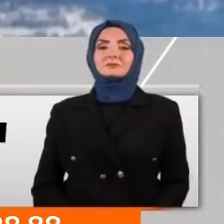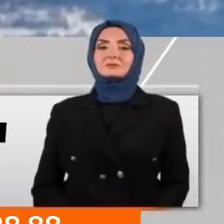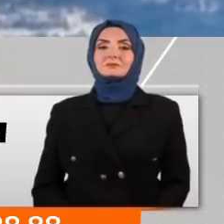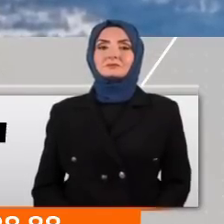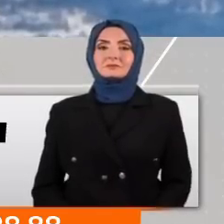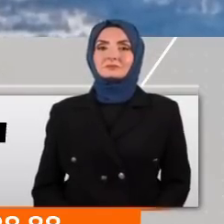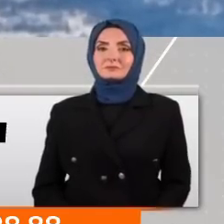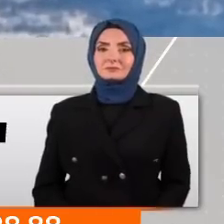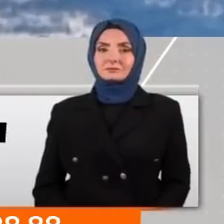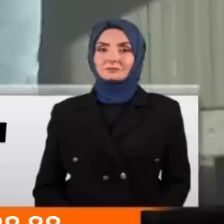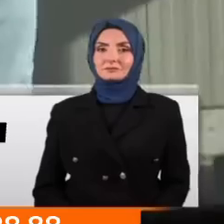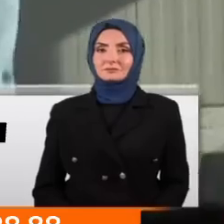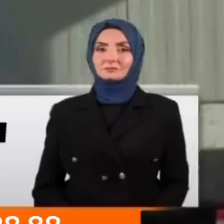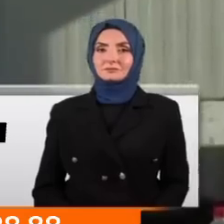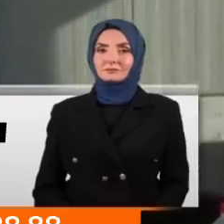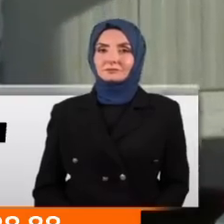kıyaslıyorlar